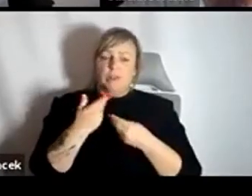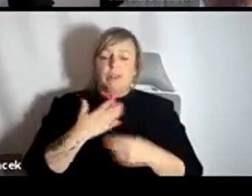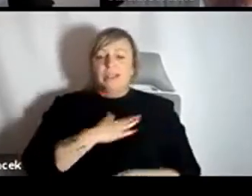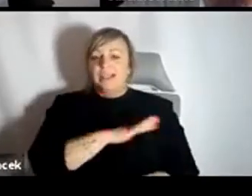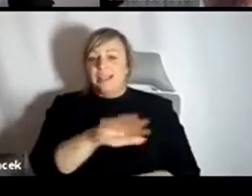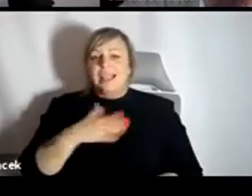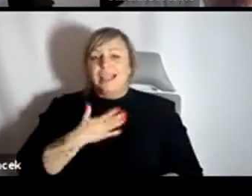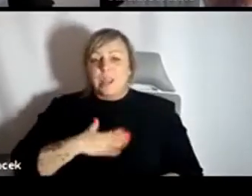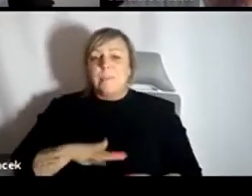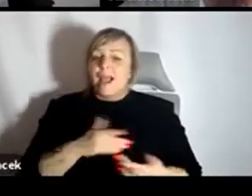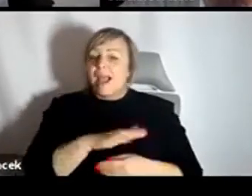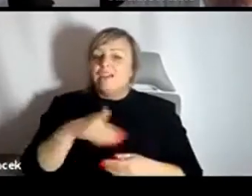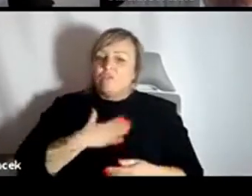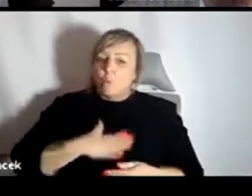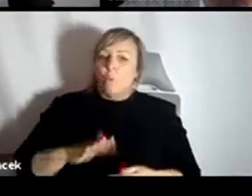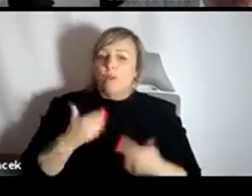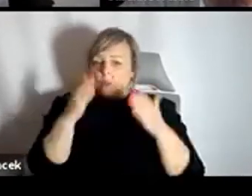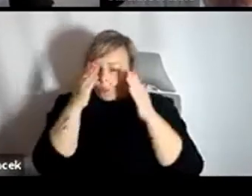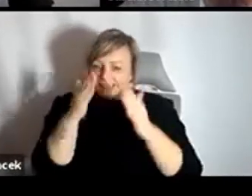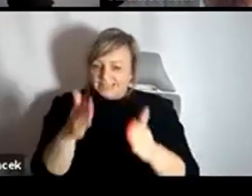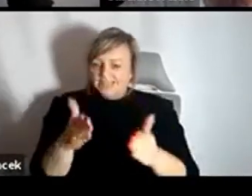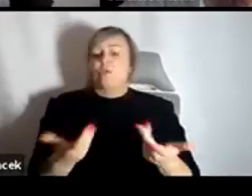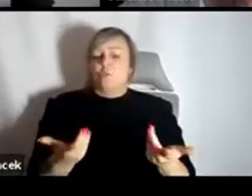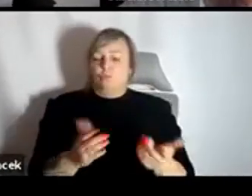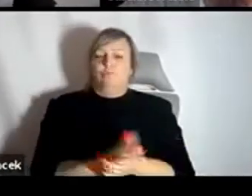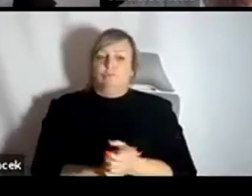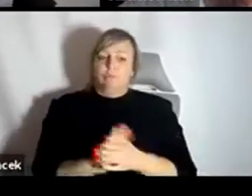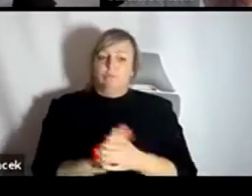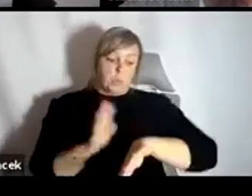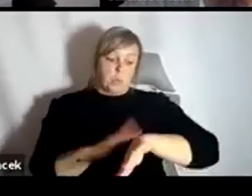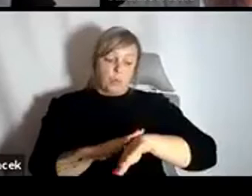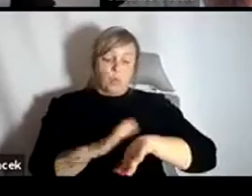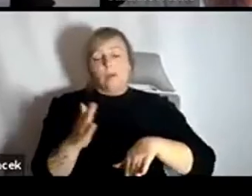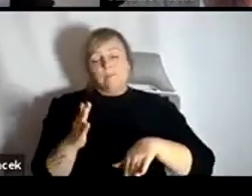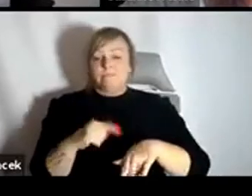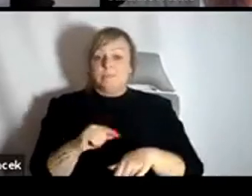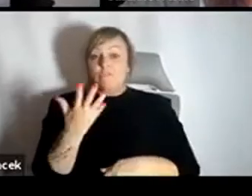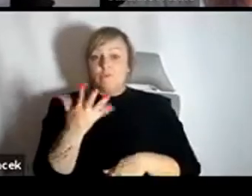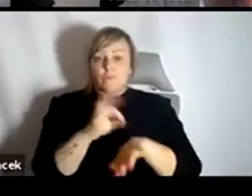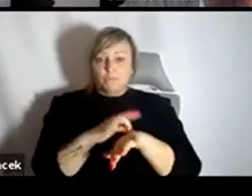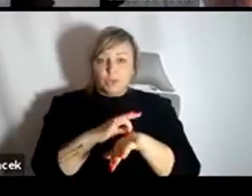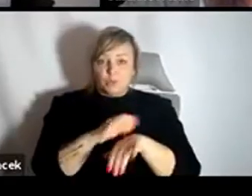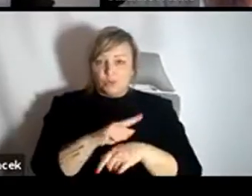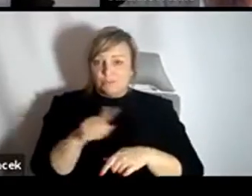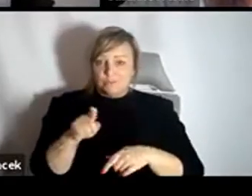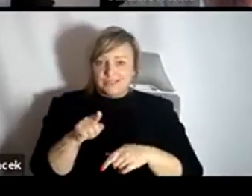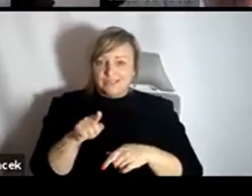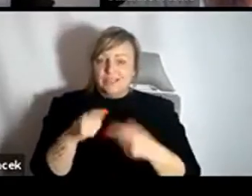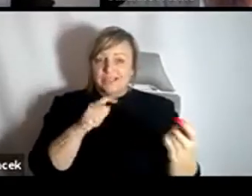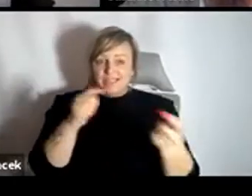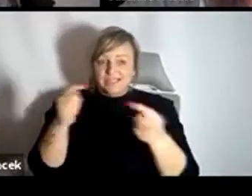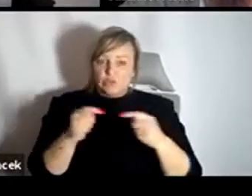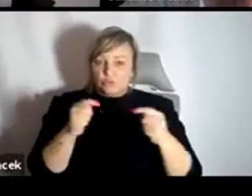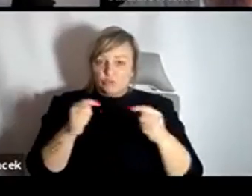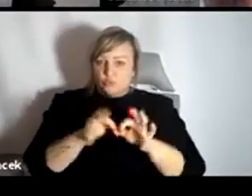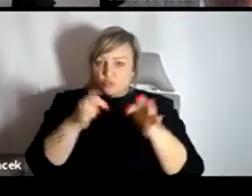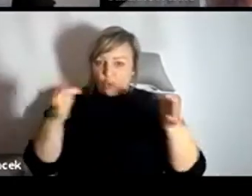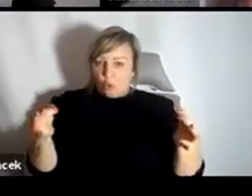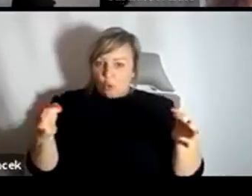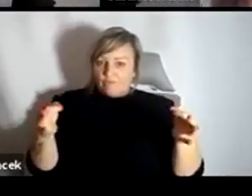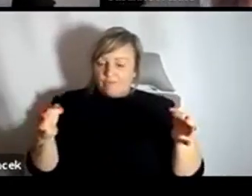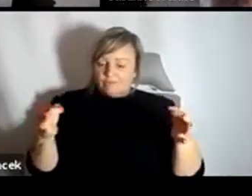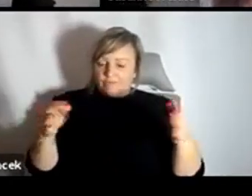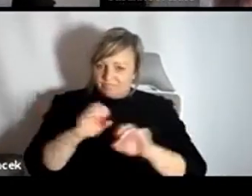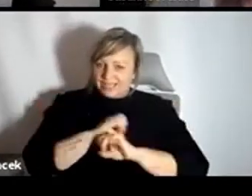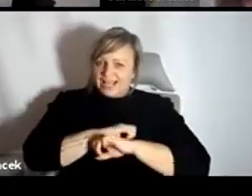Gemeinwohlorientierung gesprochen, beziehungsweise wir haben es angedeutet. So ein bisschen mit Blick auf die Uhr, wir haben noch gute 5 Minuten, bis wir die Diskussion öffnen, den Livestream